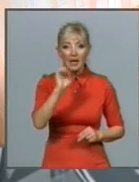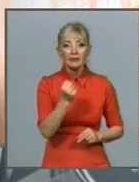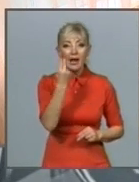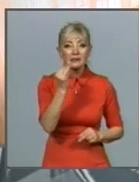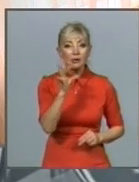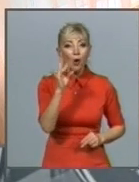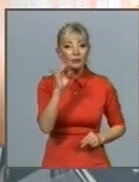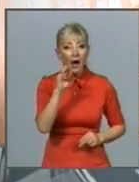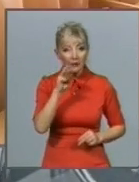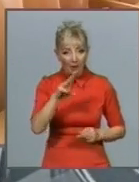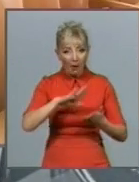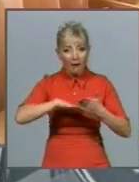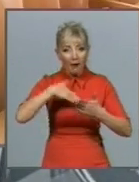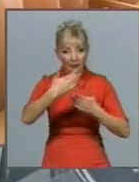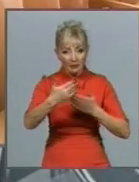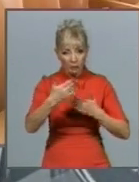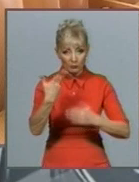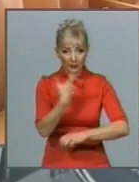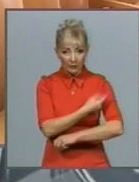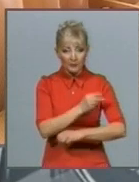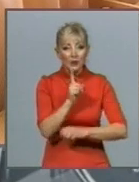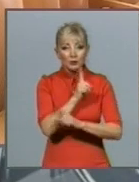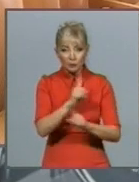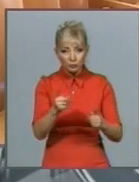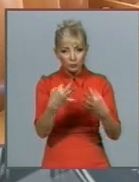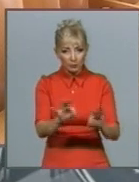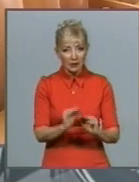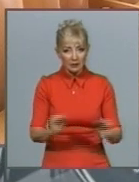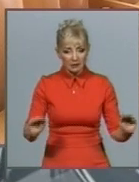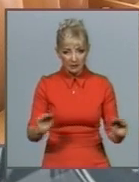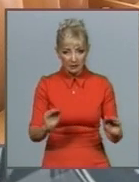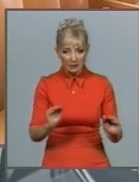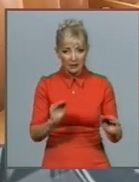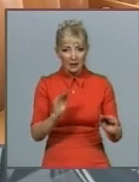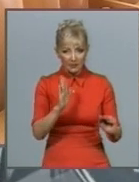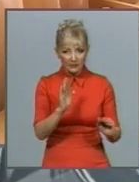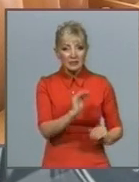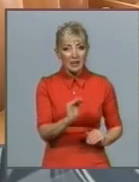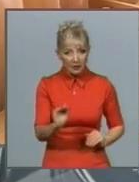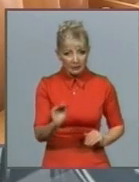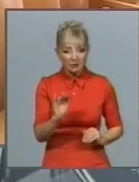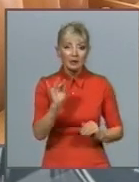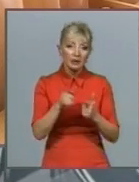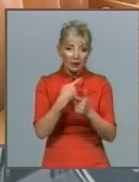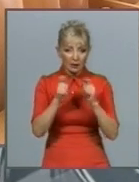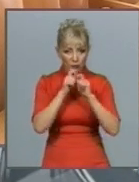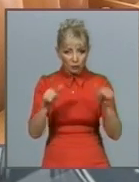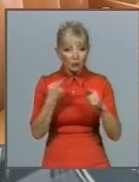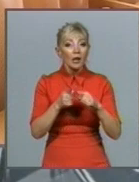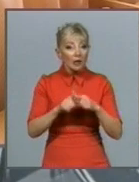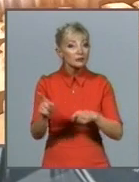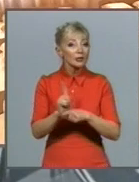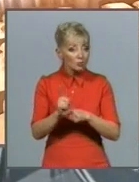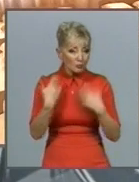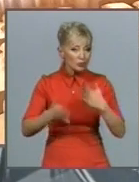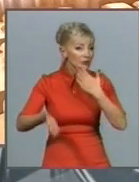щеплень, не будуть допускатись діти до дитячих садочків або до шкіл. Ця норма також давним-давно